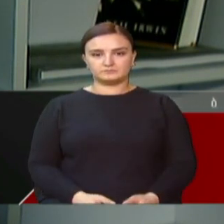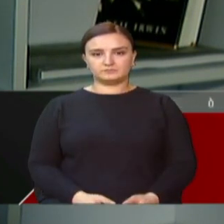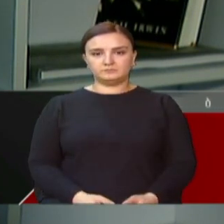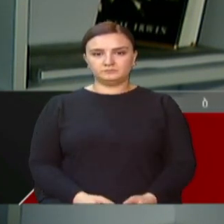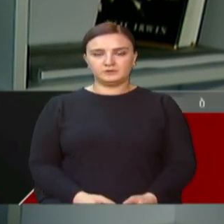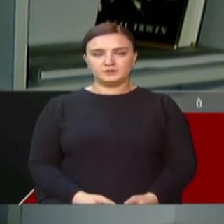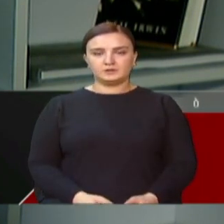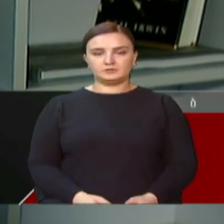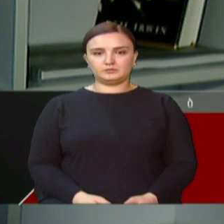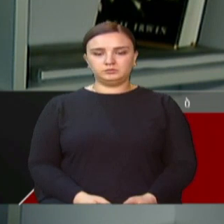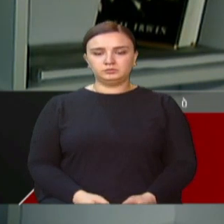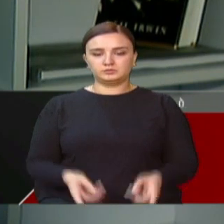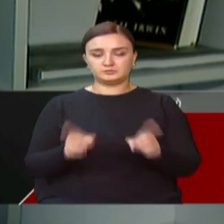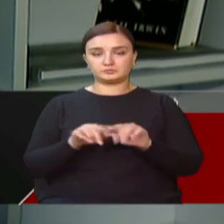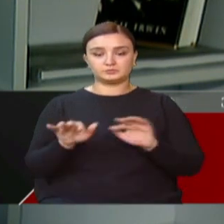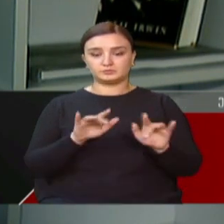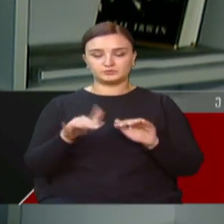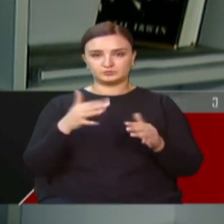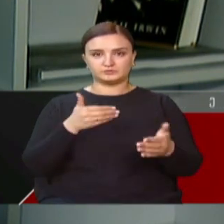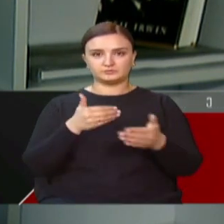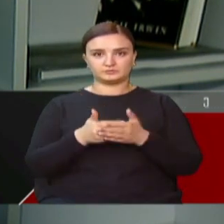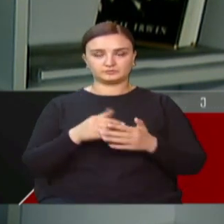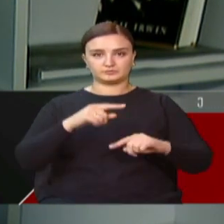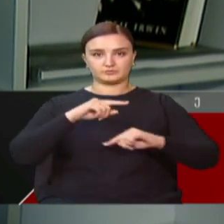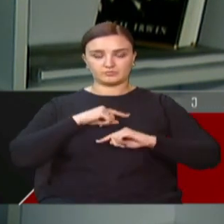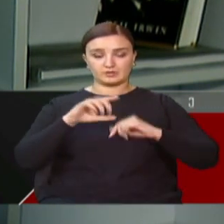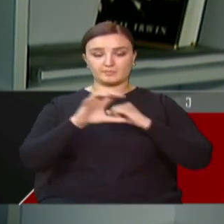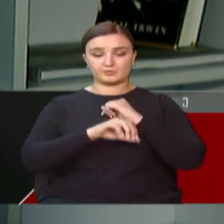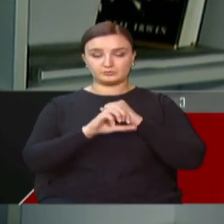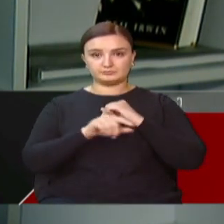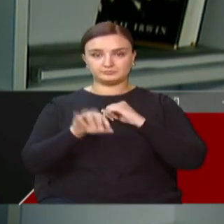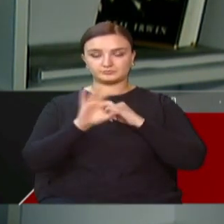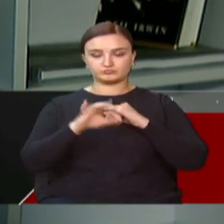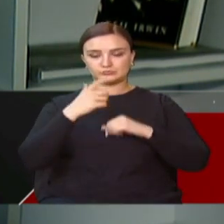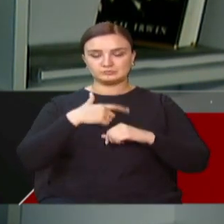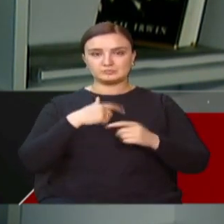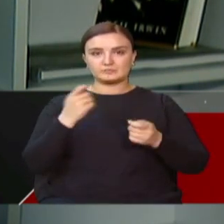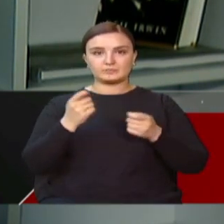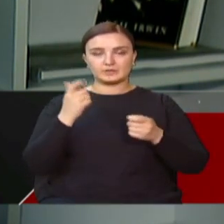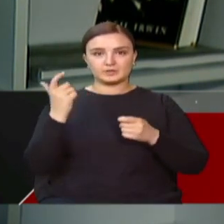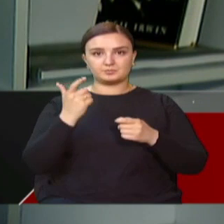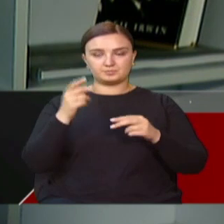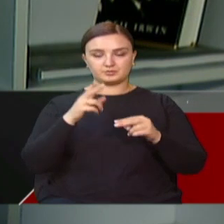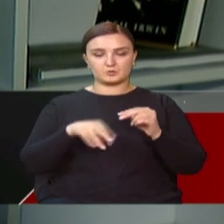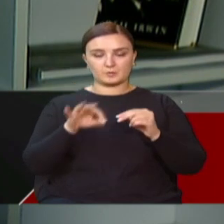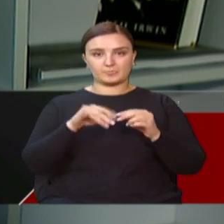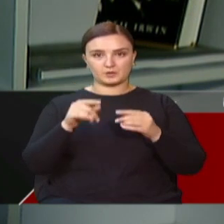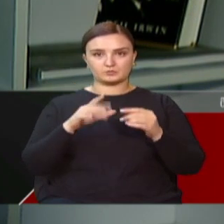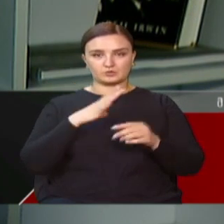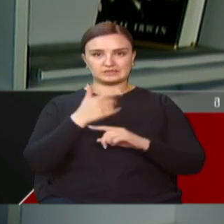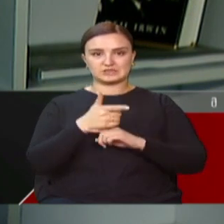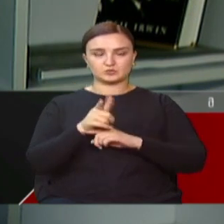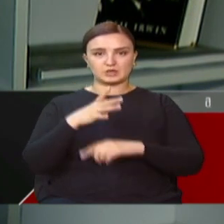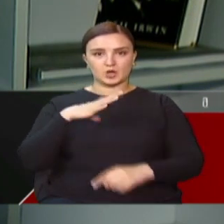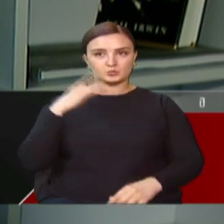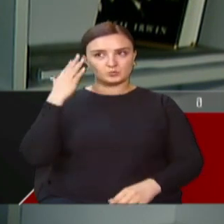მოვედით პროცესის ბოლოს, როდესაც მაგალითად დეოლიგარქიზაციაზე წეღან სიუჟეტი ჰქონდათ. ქართული ოცნება